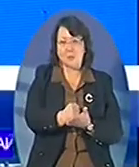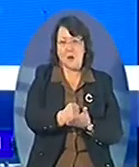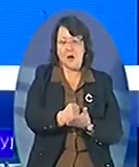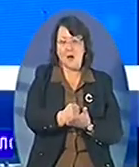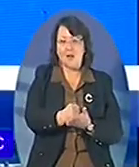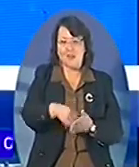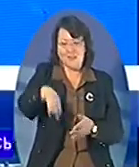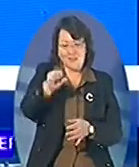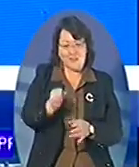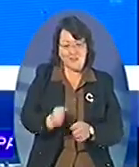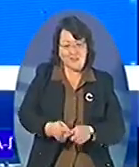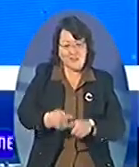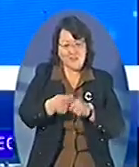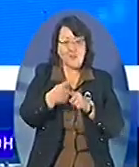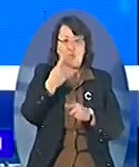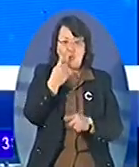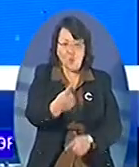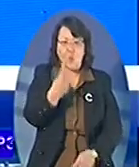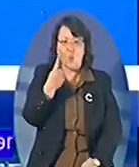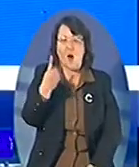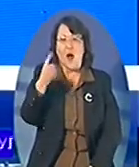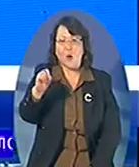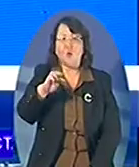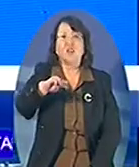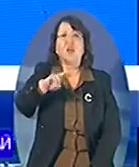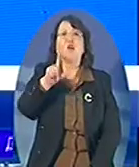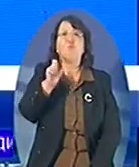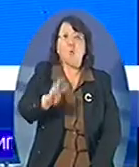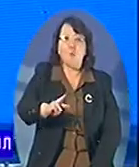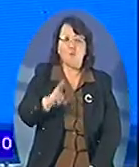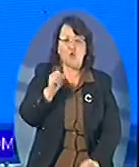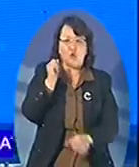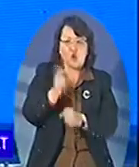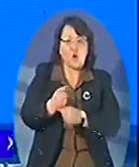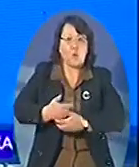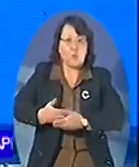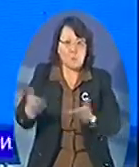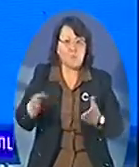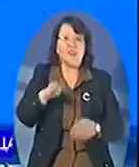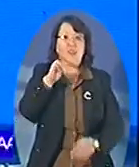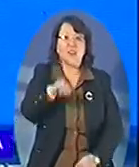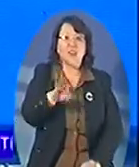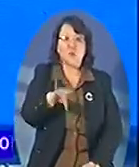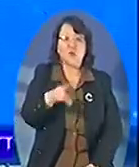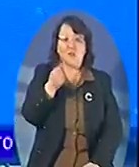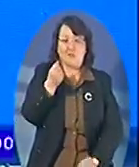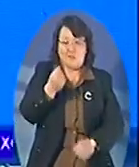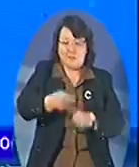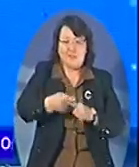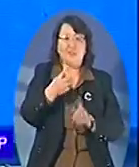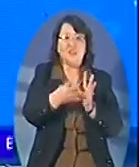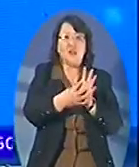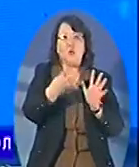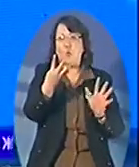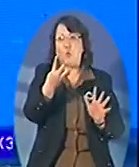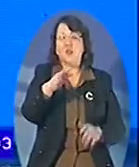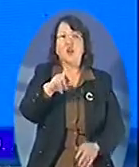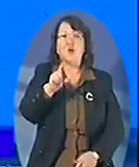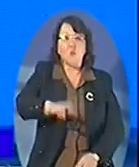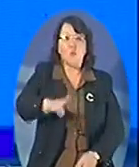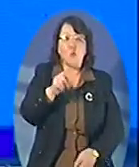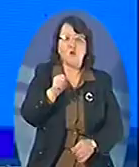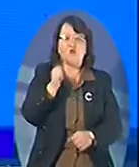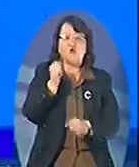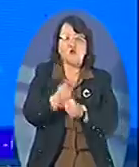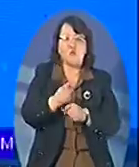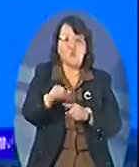цалин нэмэхэд бол 110 тэрбум төгрөг зарцуулагдана. За тэтгэврийг нэмэхэд бол 90 тэрбум төгрөг бол зарцуулагдана.